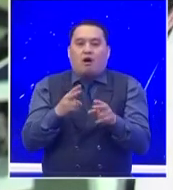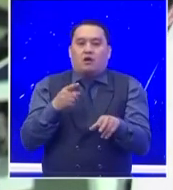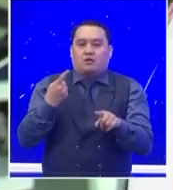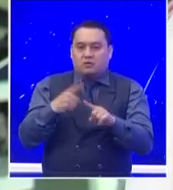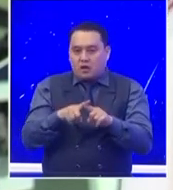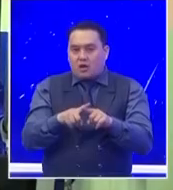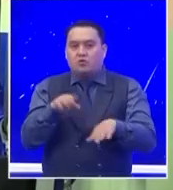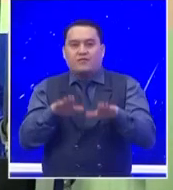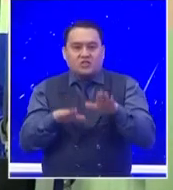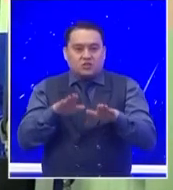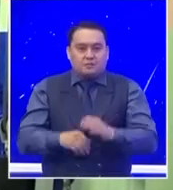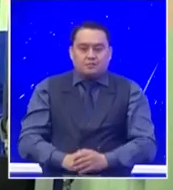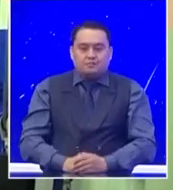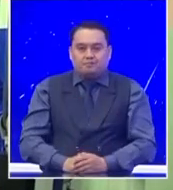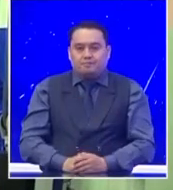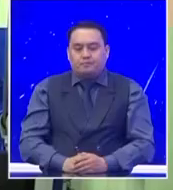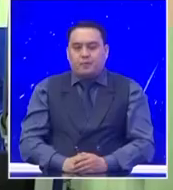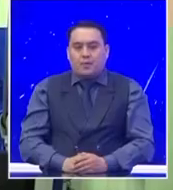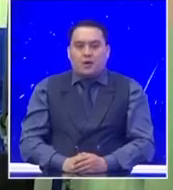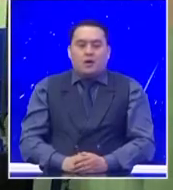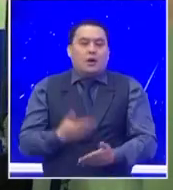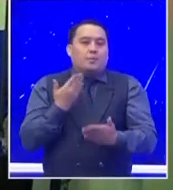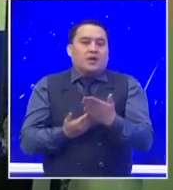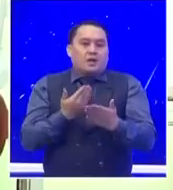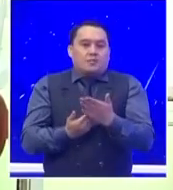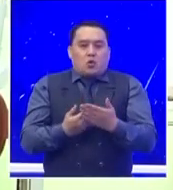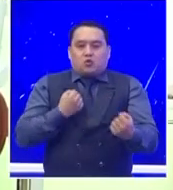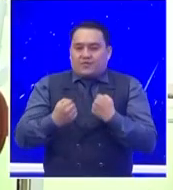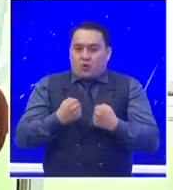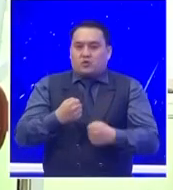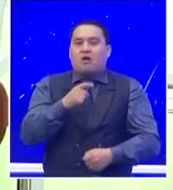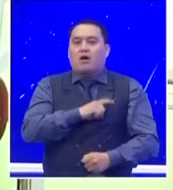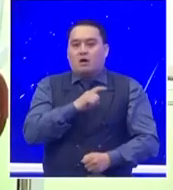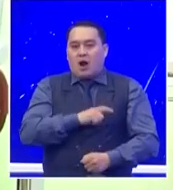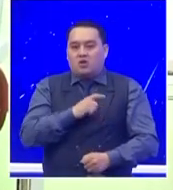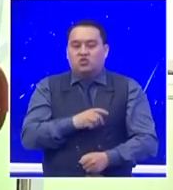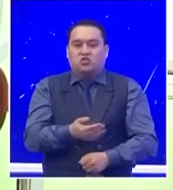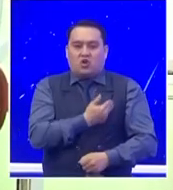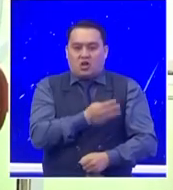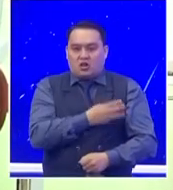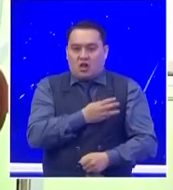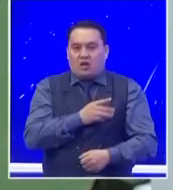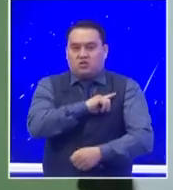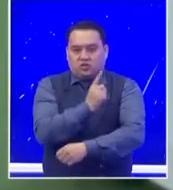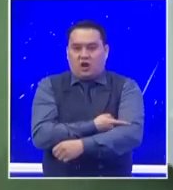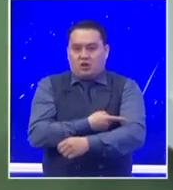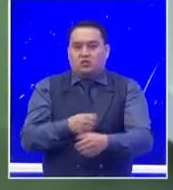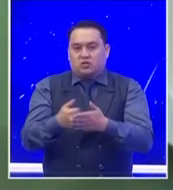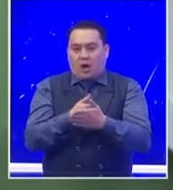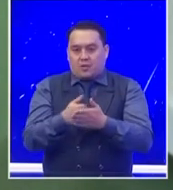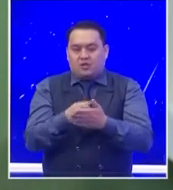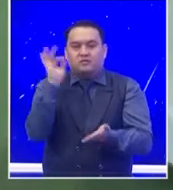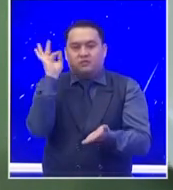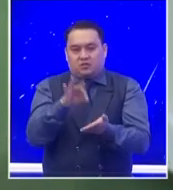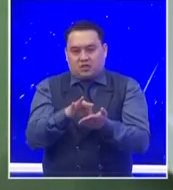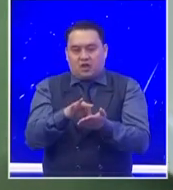техника, вес. Юлиана – пример твердого характера и несгибаемой воли. Преодолев свой страх и лень, она смогла добиться заветной